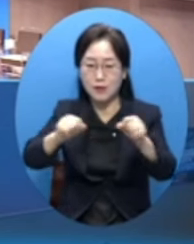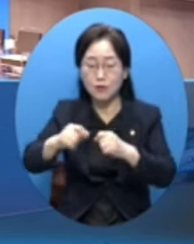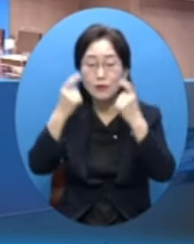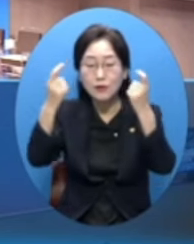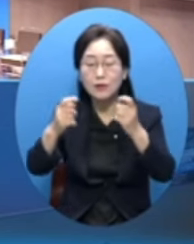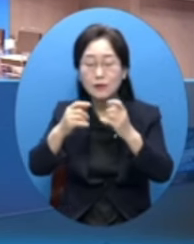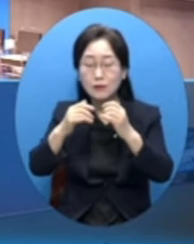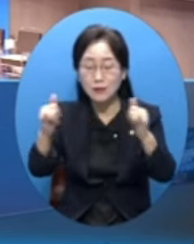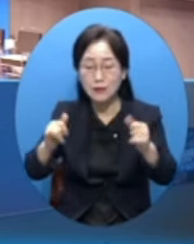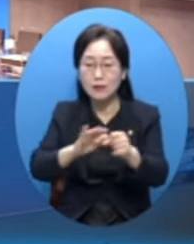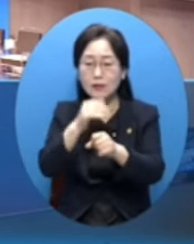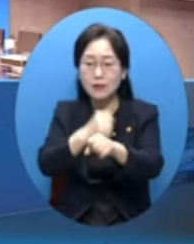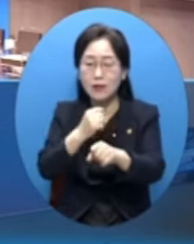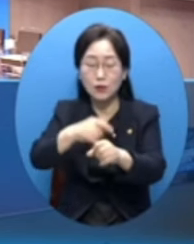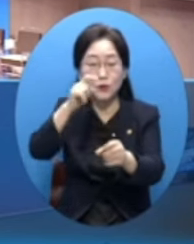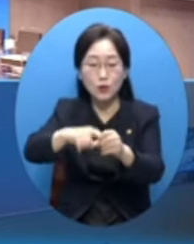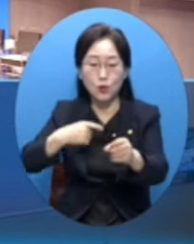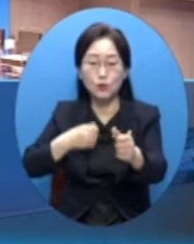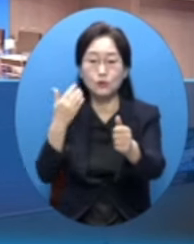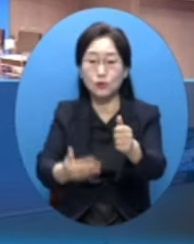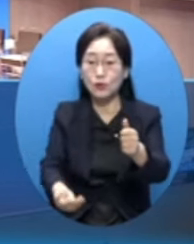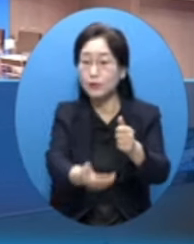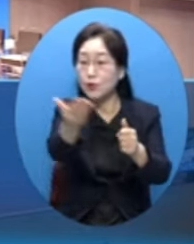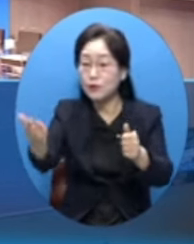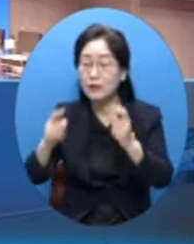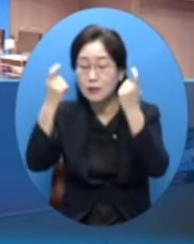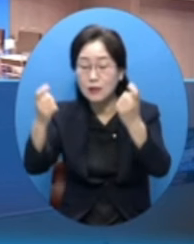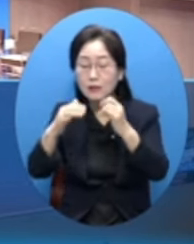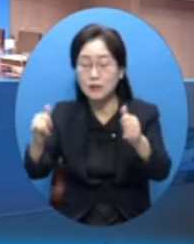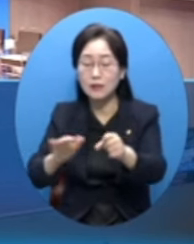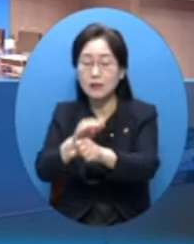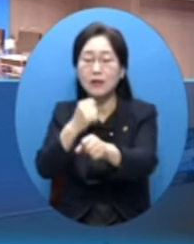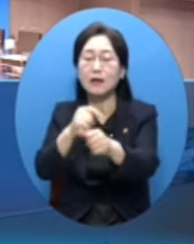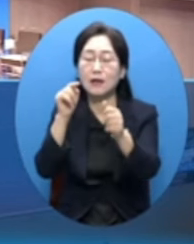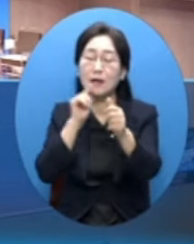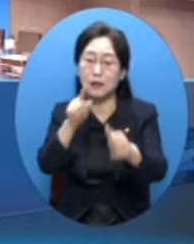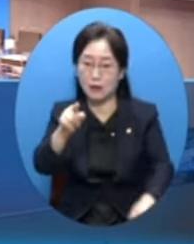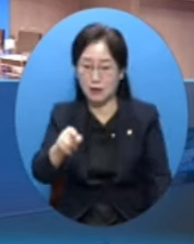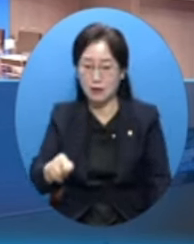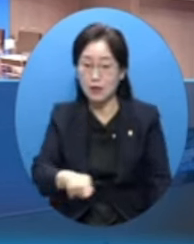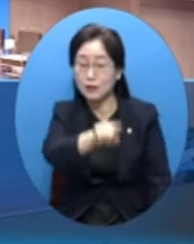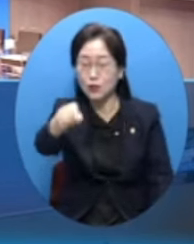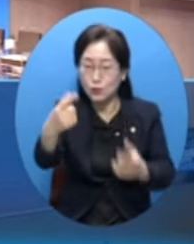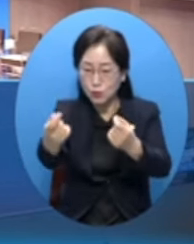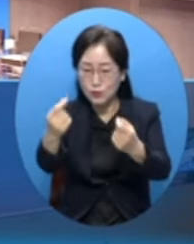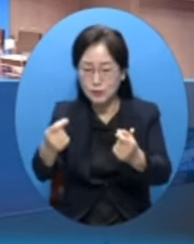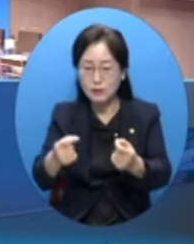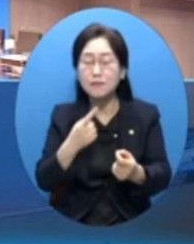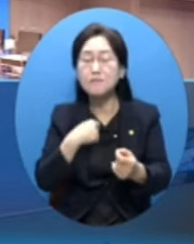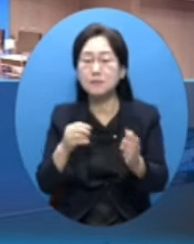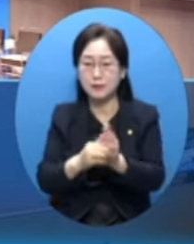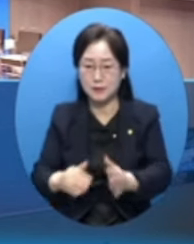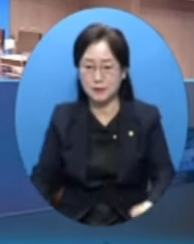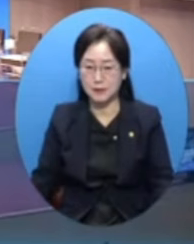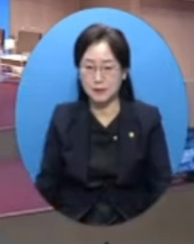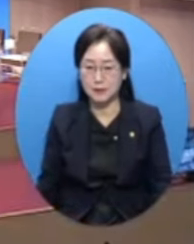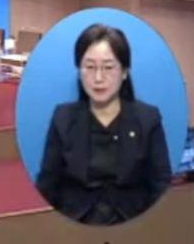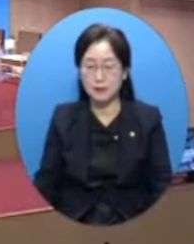사랑하여 그에게 떡과 옷을 주시나니 너희는 나그네를 사랑하라 전에 너희도 애굽 땅에 나그네 되었음이니라